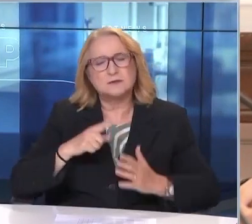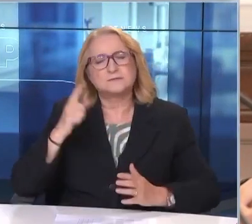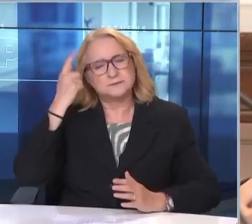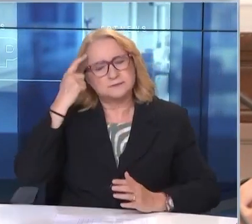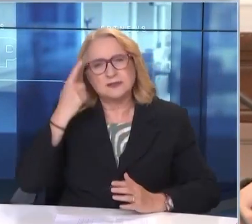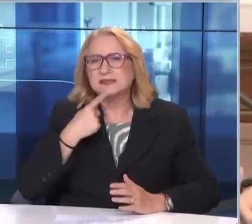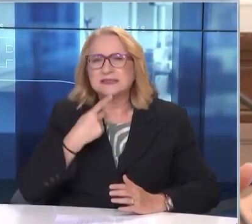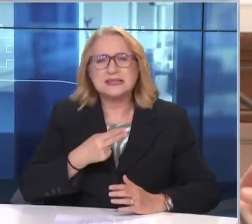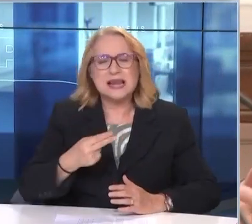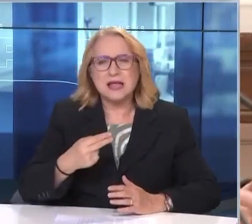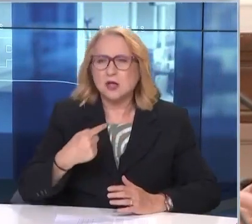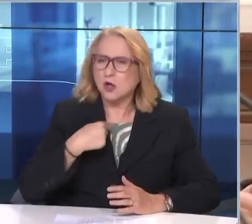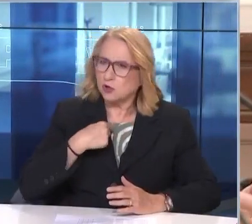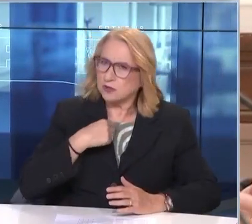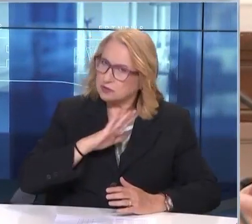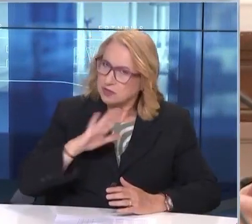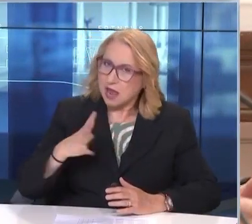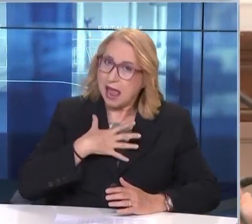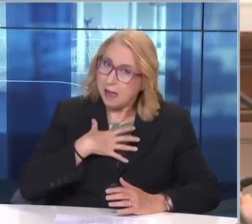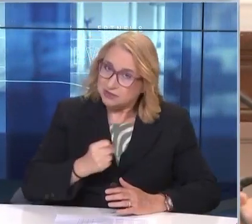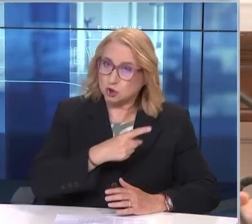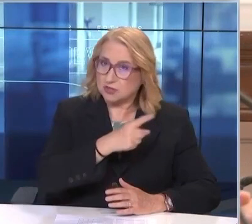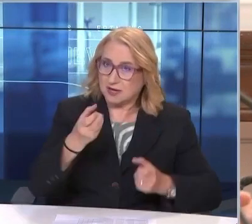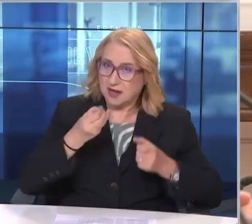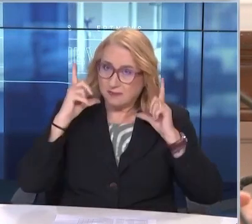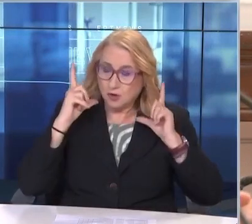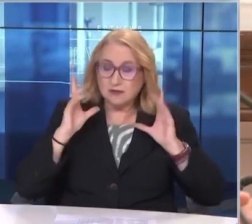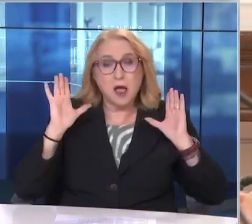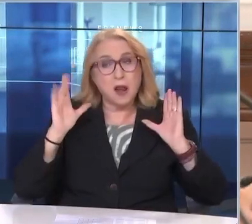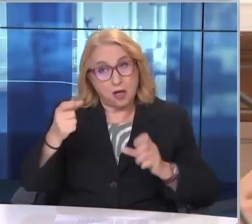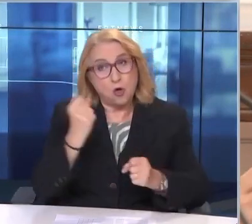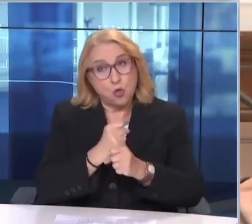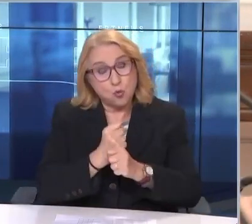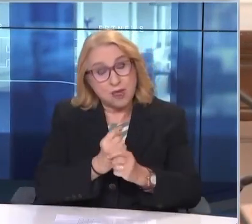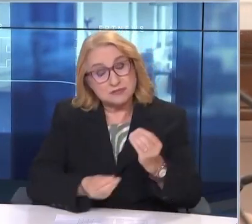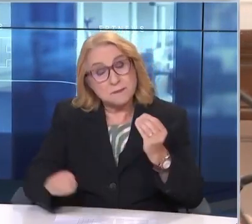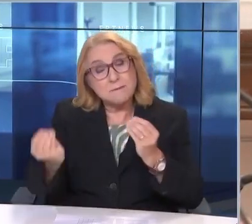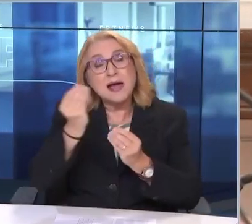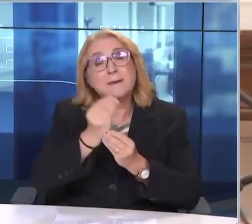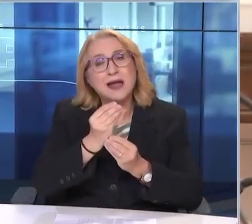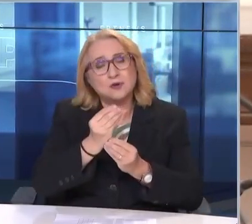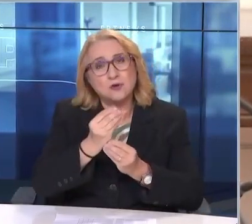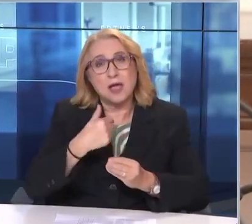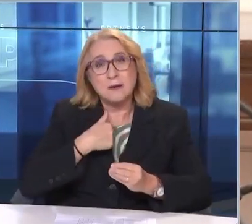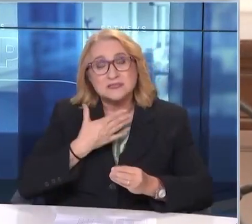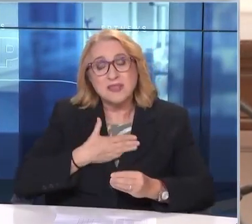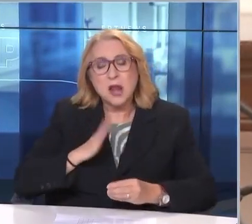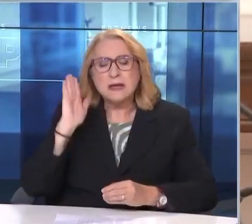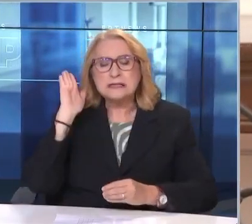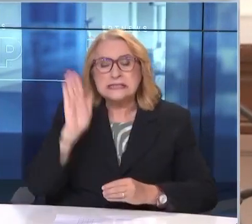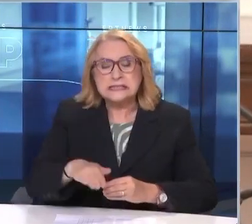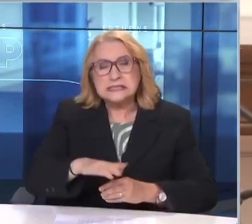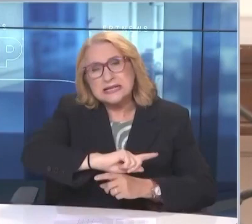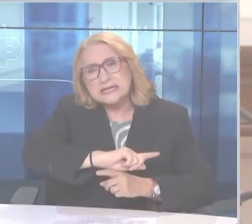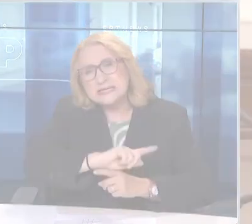στα λεφτότητα, αλλά έχουμε υψηλές απαιτήσεις από εσάς. Πατήστε γκάζι και όχι φρένο, και σας θέλουμε δίπλα και